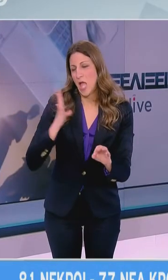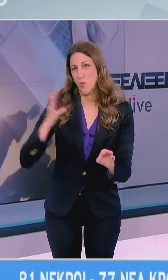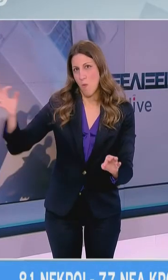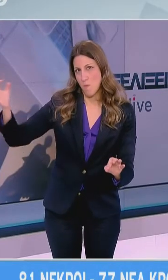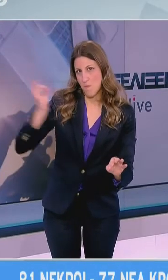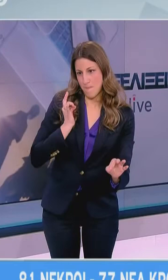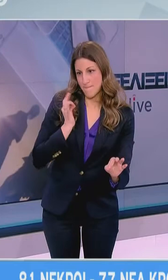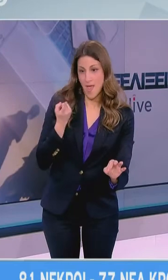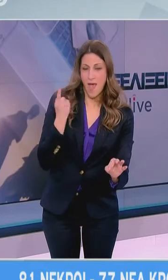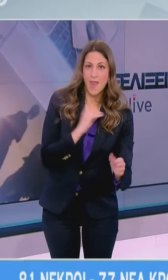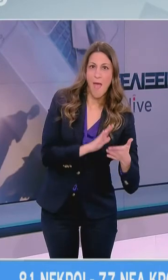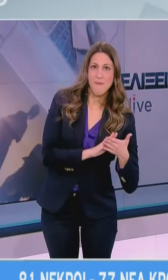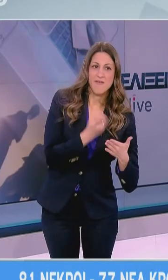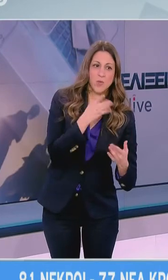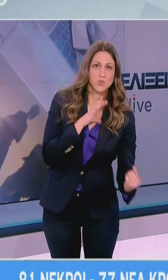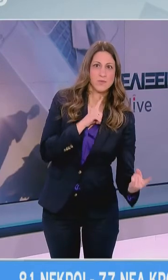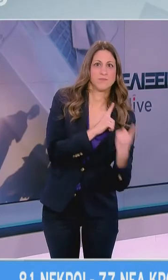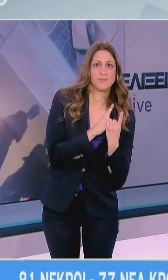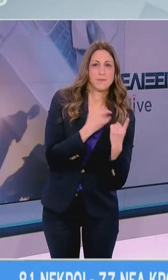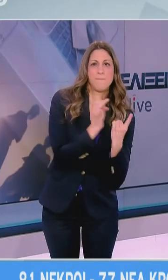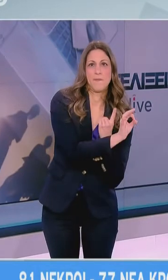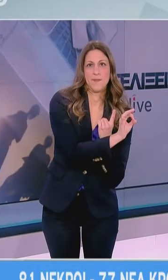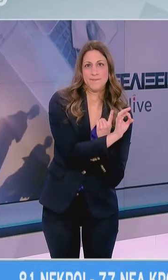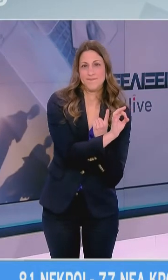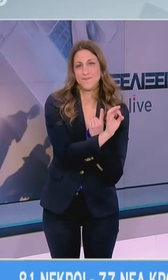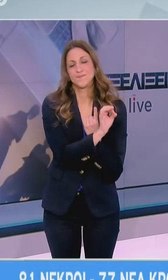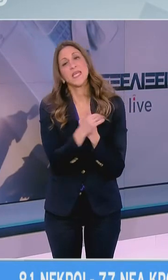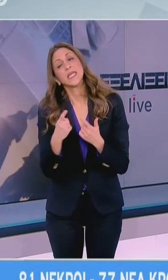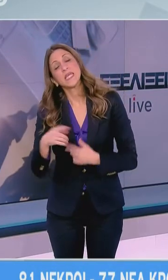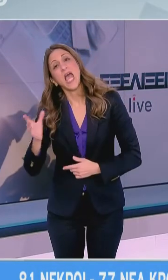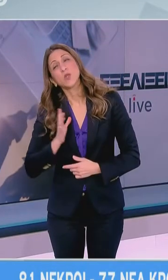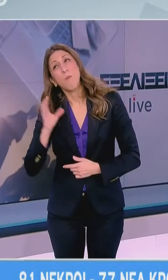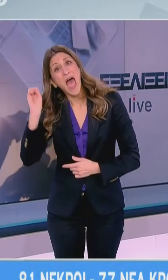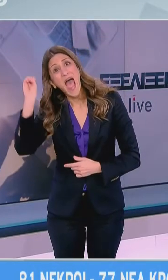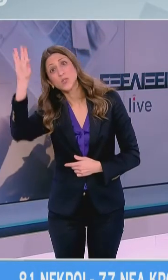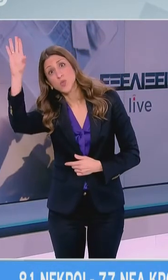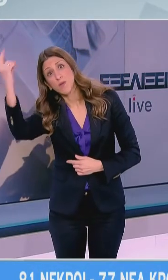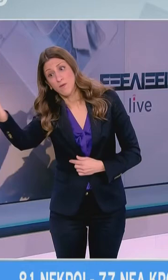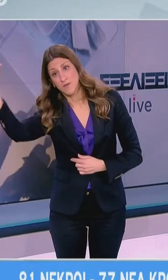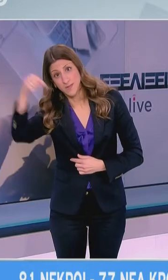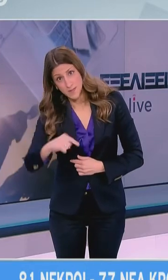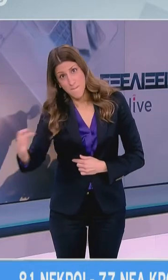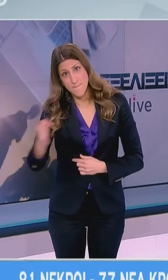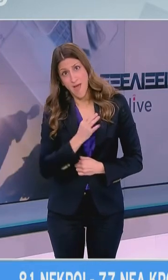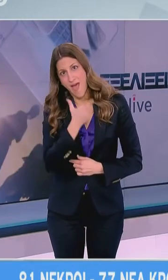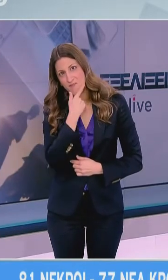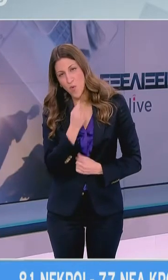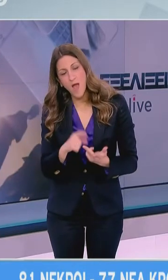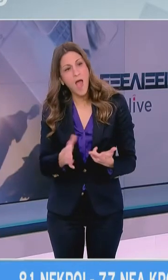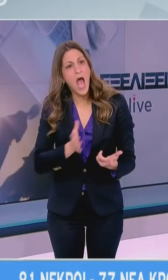το που καθένα από αυτά κάνει το δικό του κύκλο, αν δεν μπει σε καραντίνα, κρουσμάτων τα οποία έχουν έρθει από το εξωτερικό, κρουσμάτων τα οποία έχουν